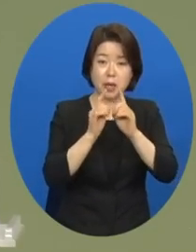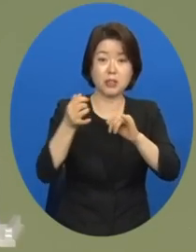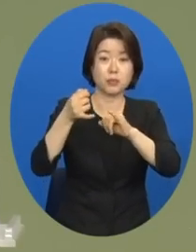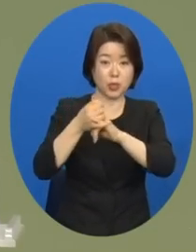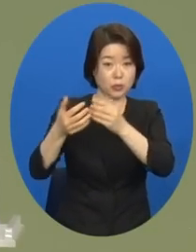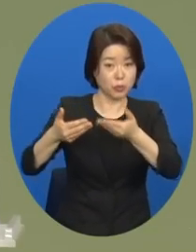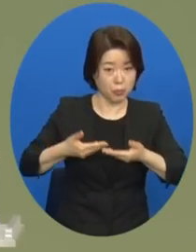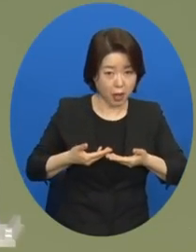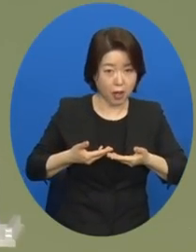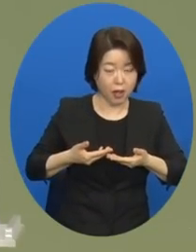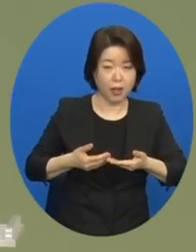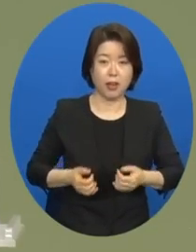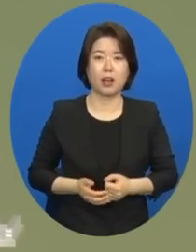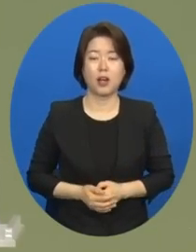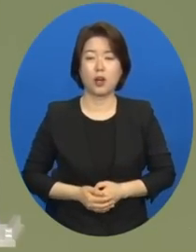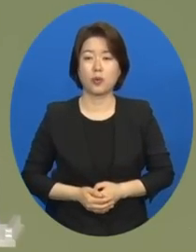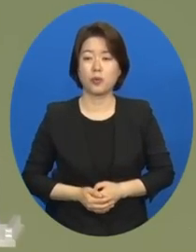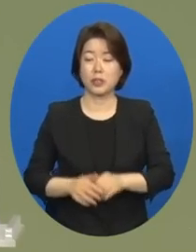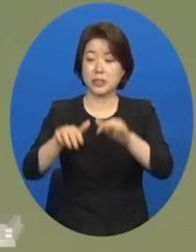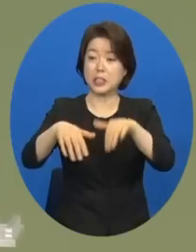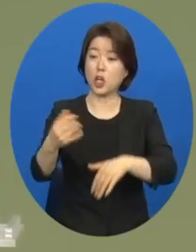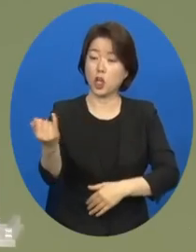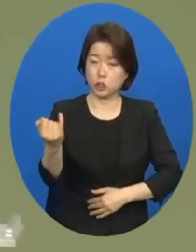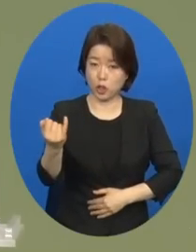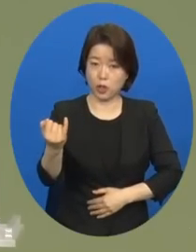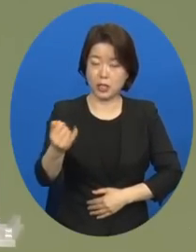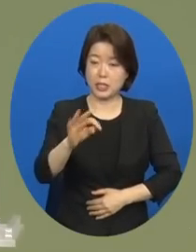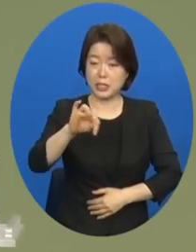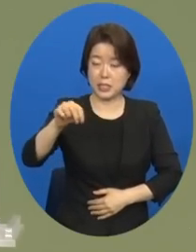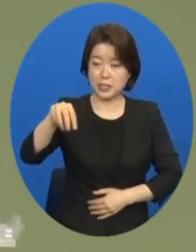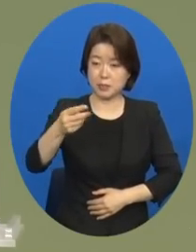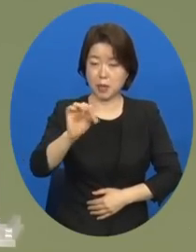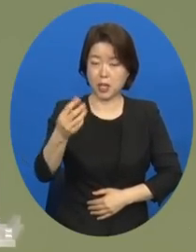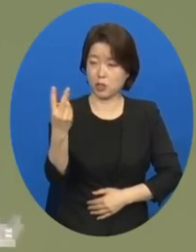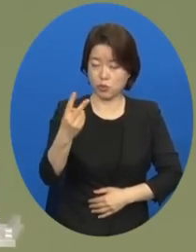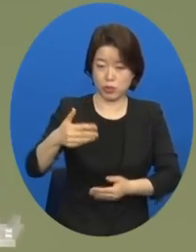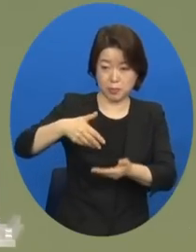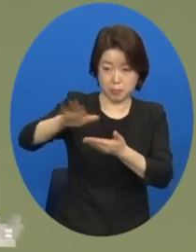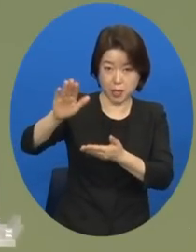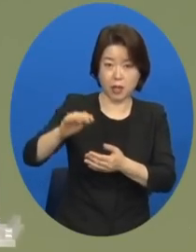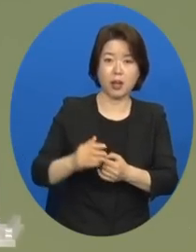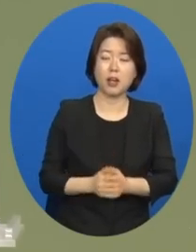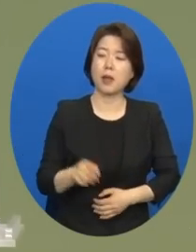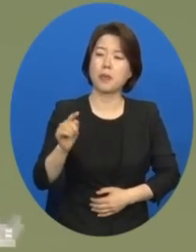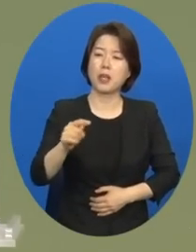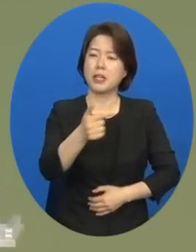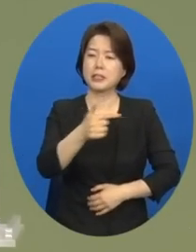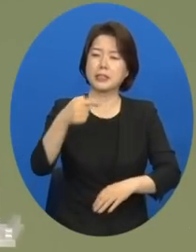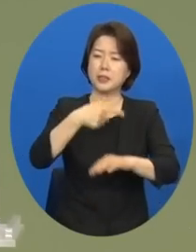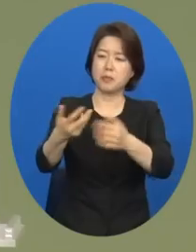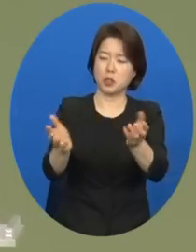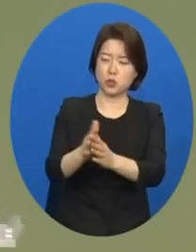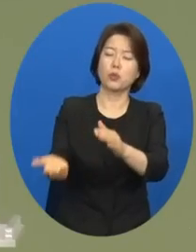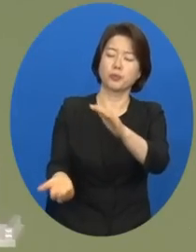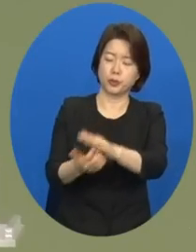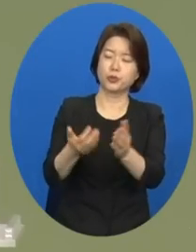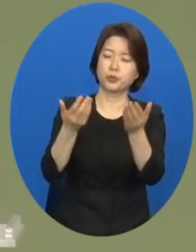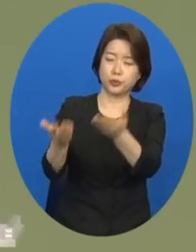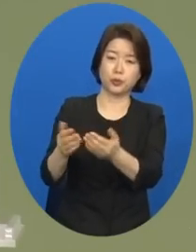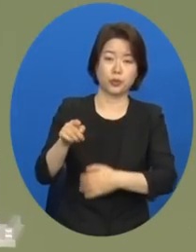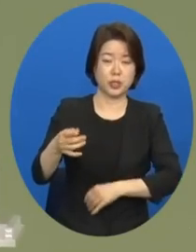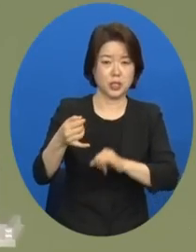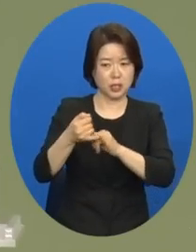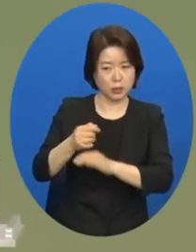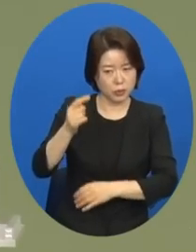그러니까 이제 화가 일과 그 이스마를 내쫓으면서 노력 큰 민족을 이루게 하리라이